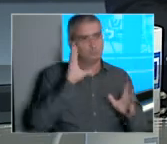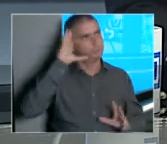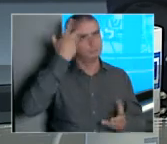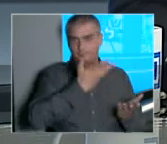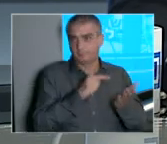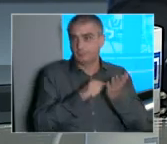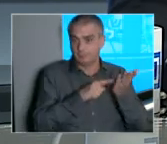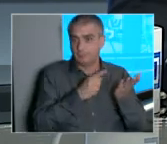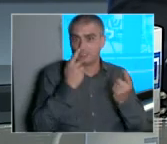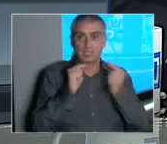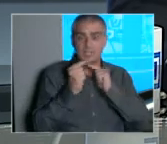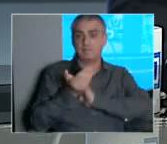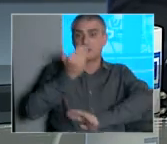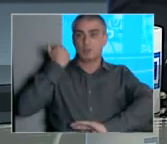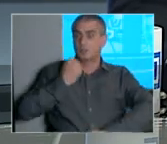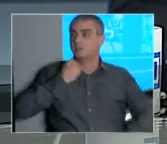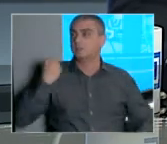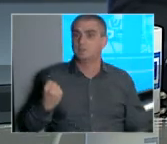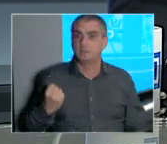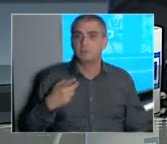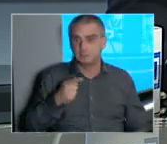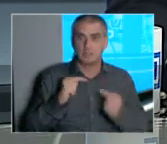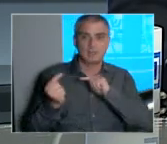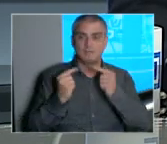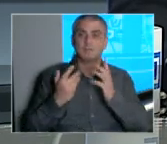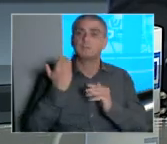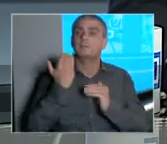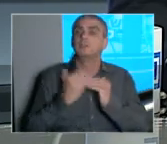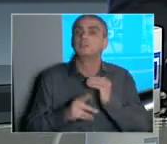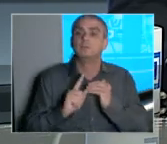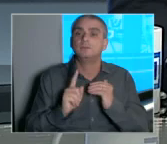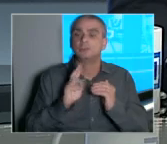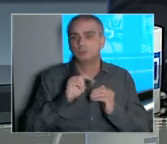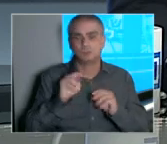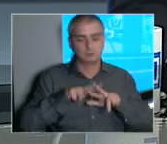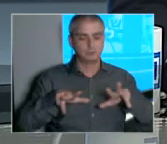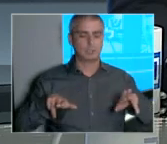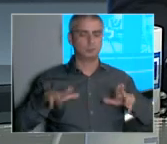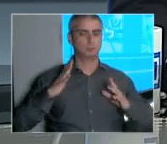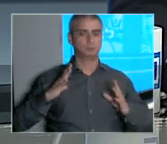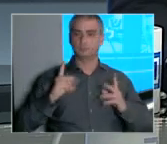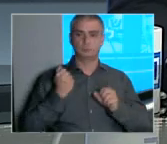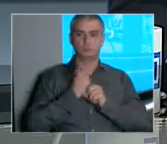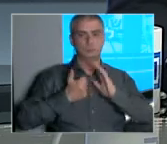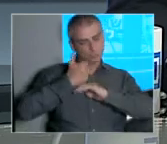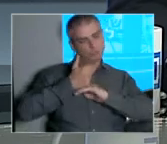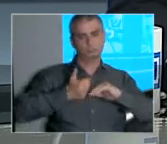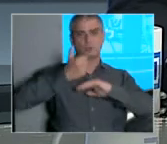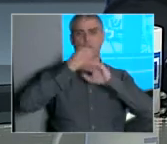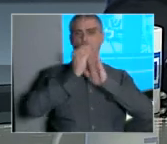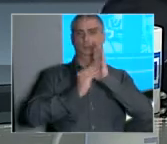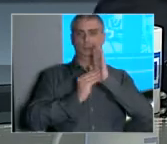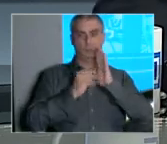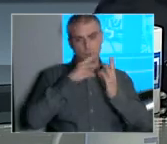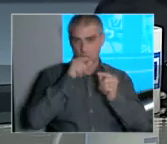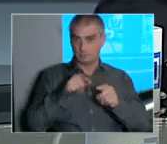לדעת בגלל זה. זה היה הקרב מקודם בימין. על זה נאבקים. בסוף מי ש... זה עניין של סטטוס, ומי שעומד בראש ממצב את עצמו כראש הרשימה, זה נכון.